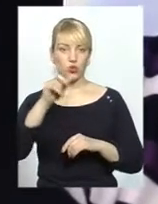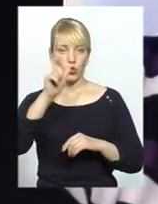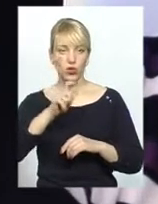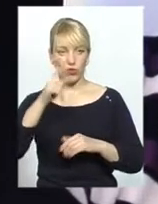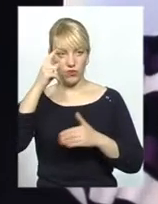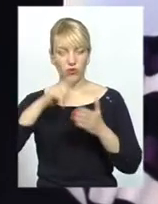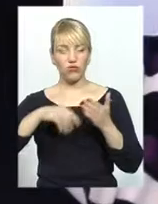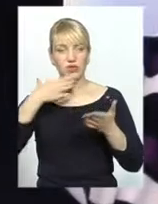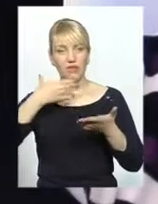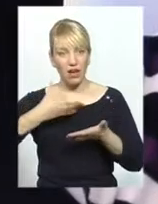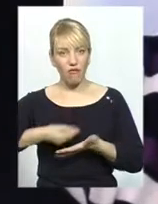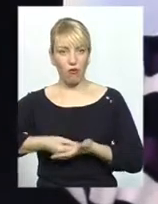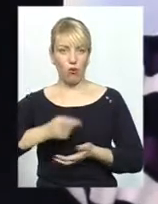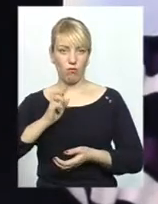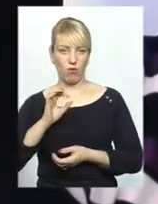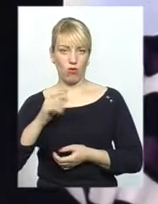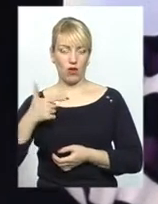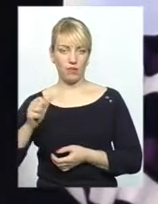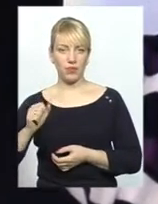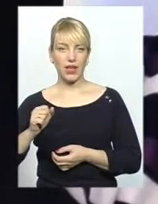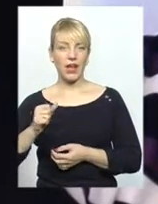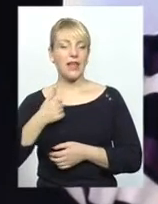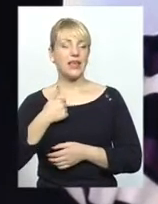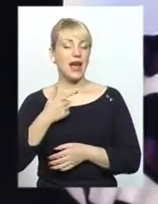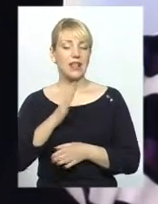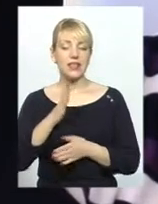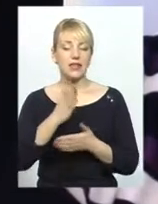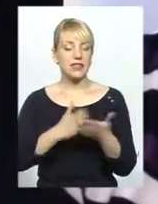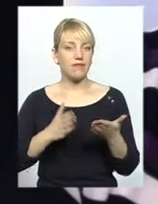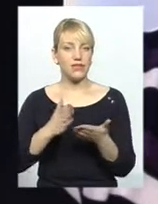своего Бога. Опять же, я не совсем уверен, что